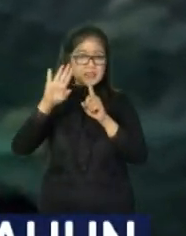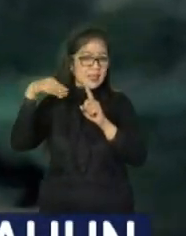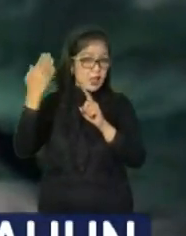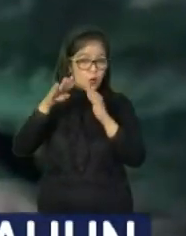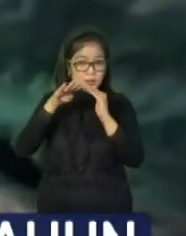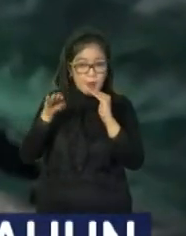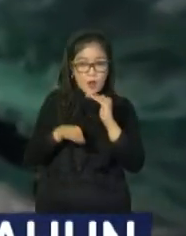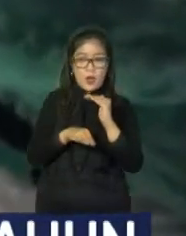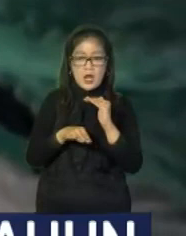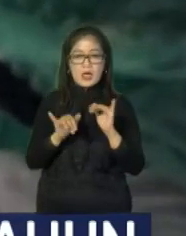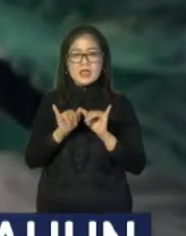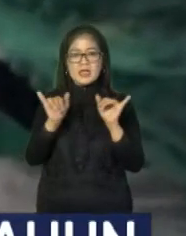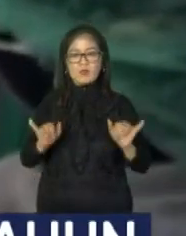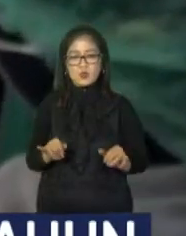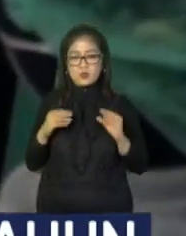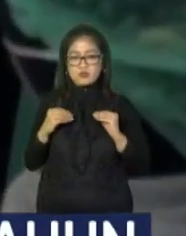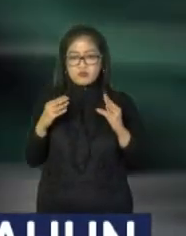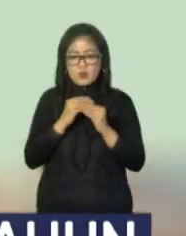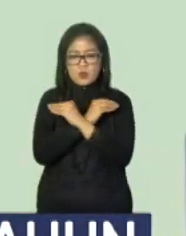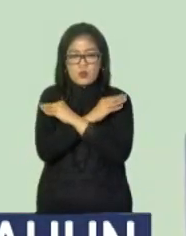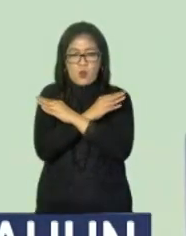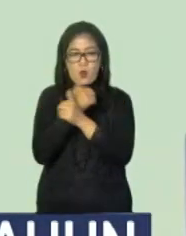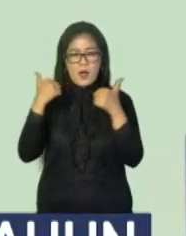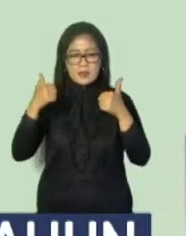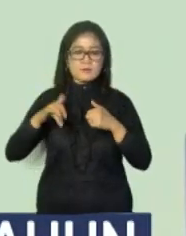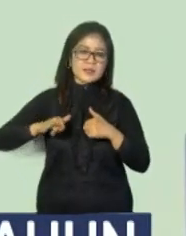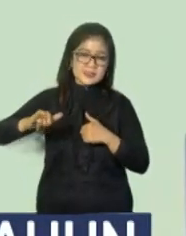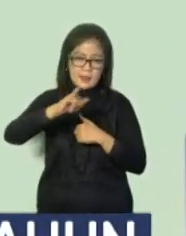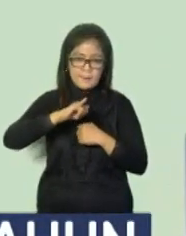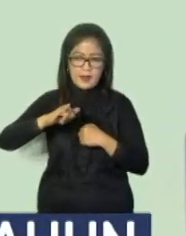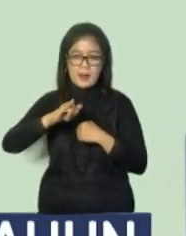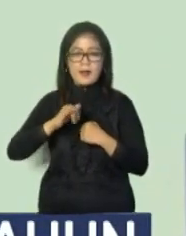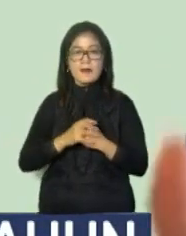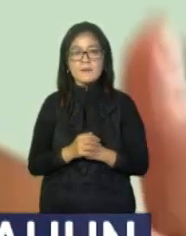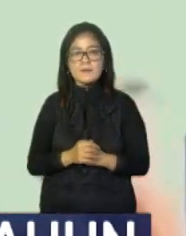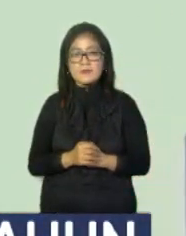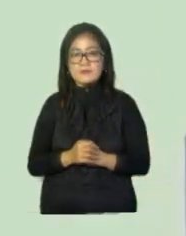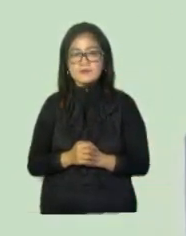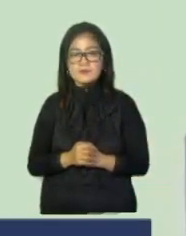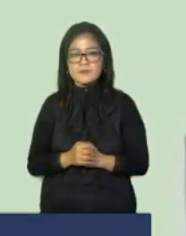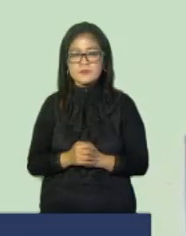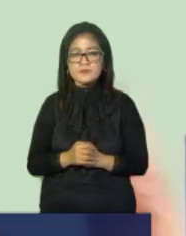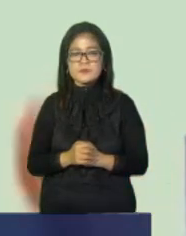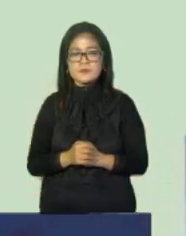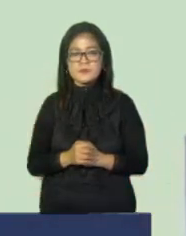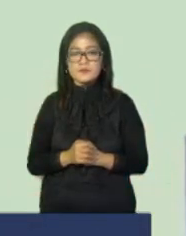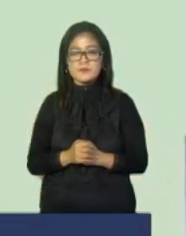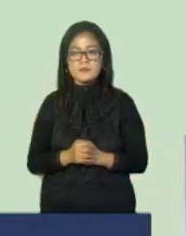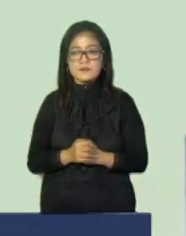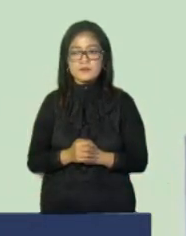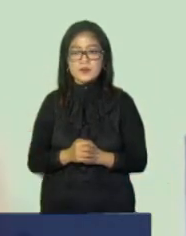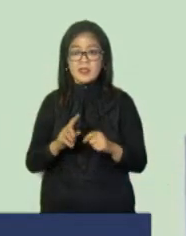kekebalan komunal segera terbentuk. Tapi apa kejadiannya? Kejadiannya ini banyak